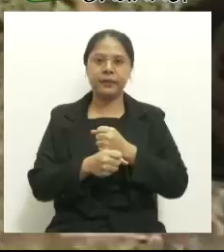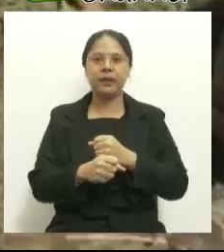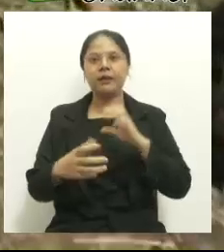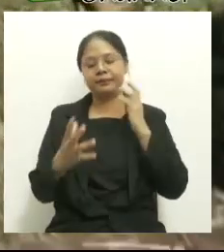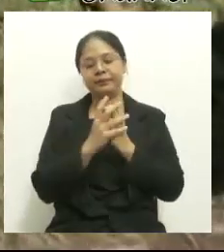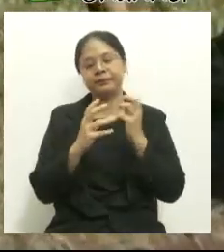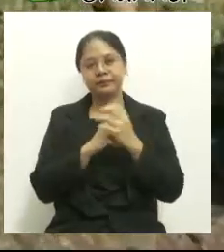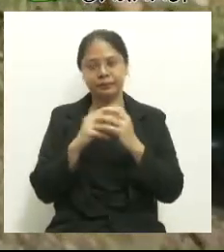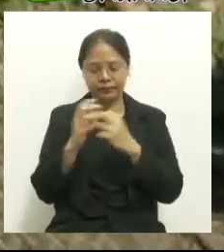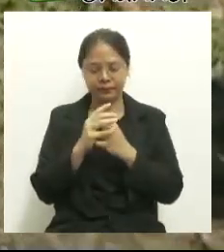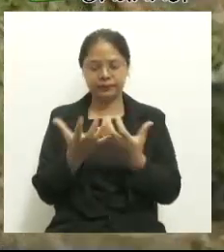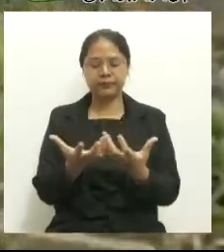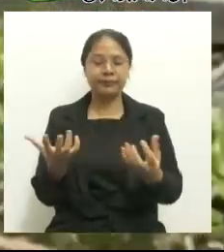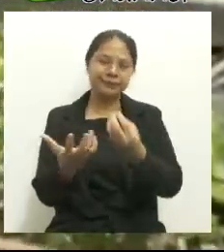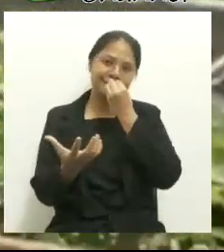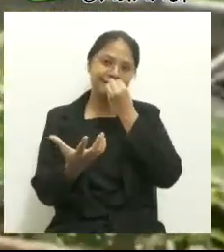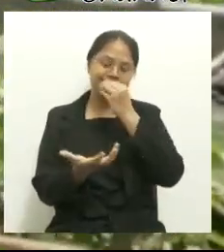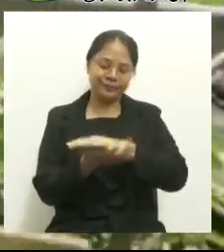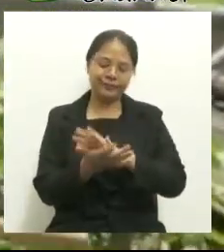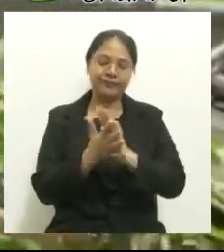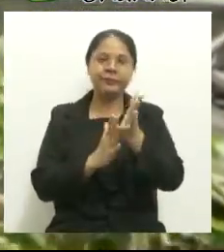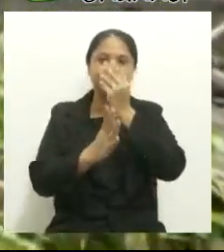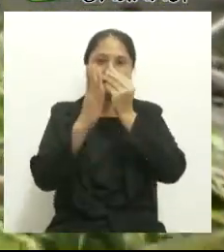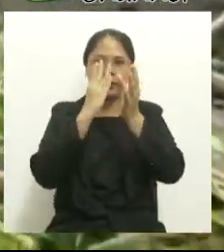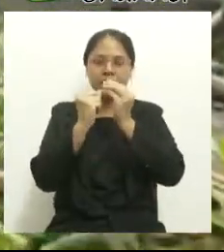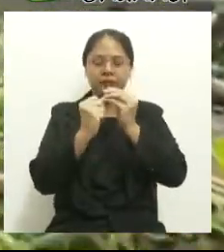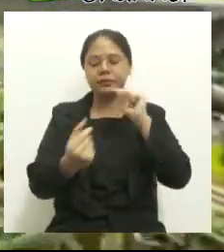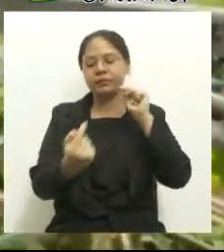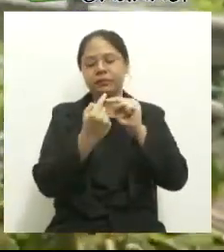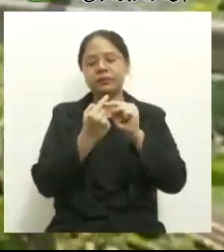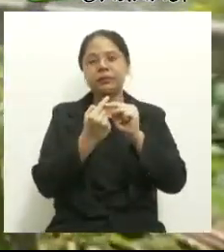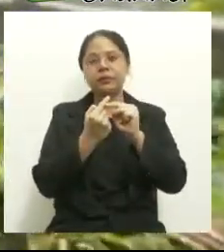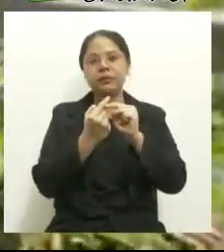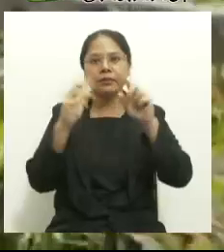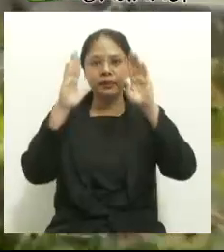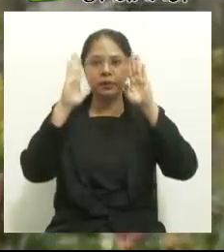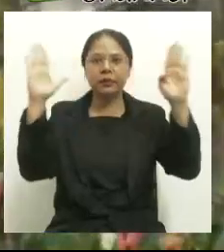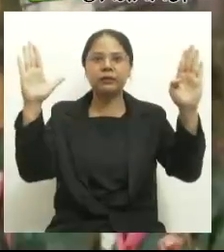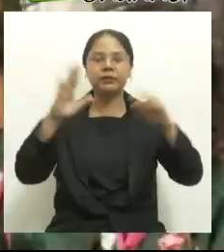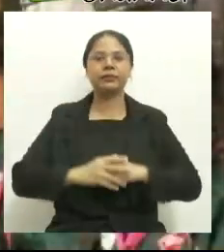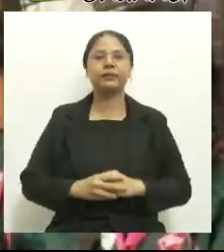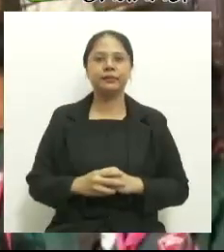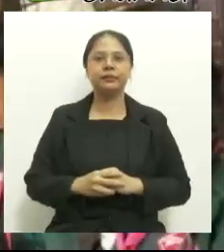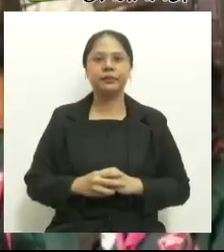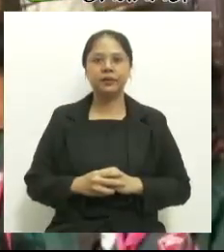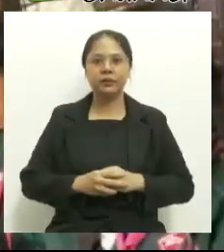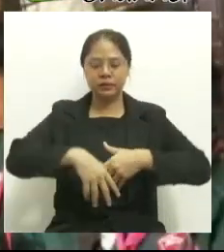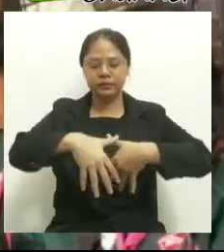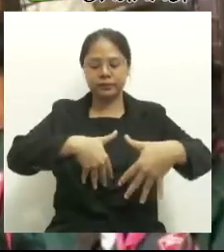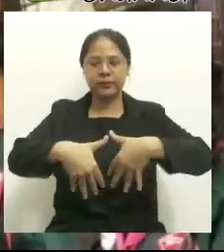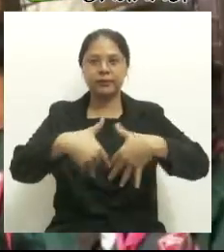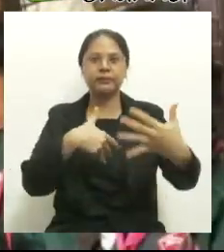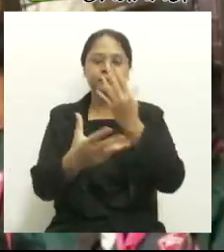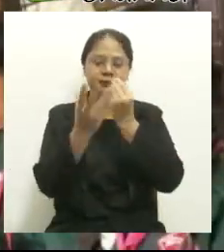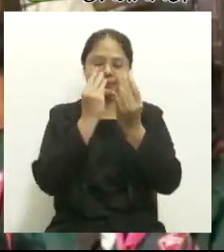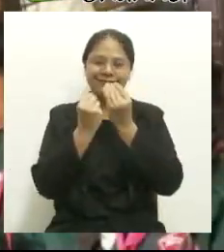อาหารในโรงเรียนด้วยการเรียนรู้แบบเน้นประสบการณ์ experiential learning โดยผ่านชุมชนแห่งการเรียนรู้ทาง